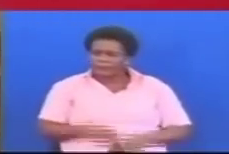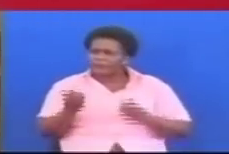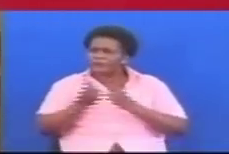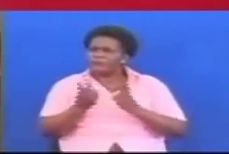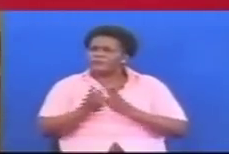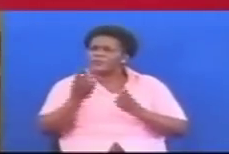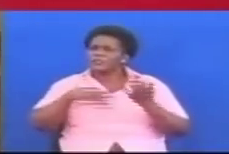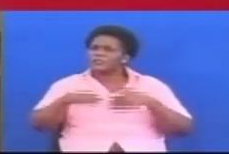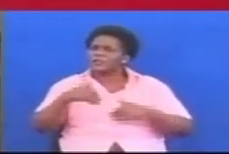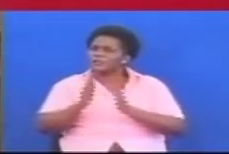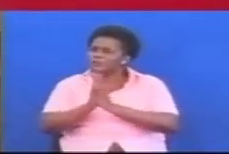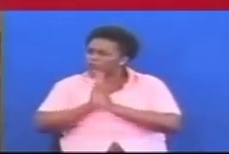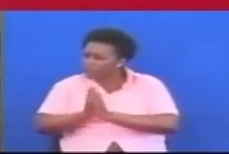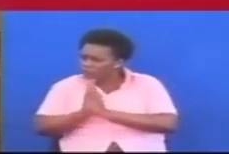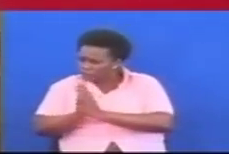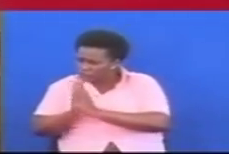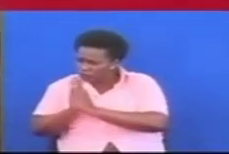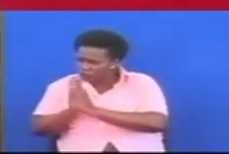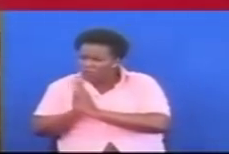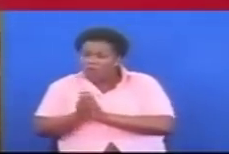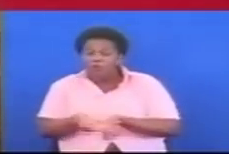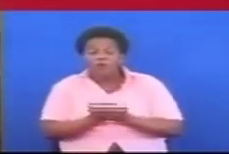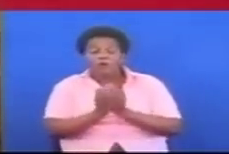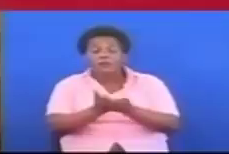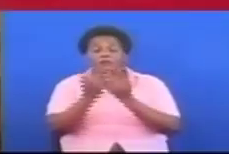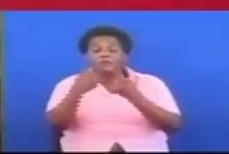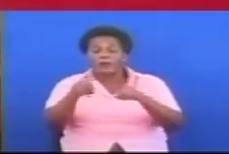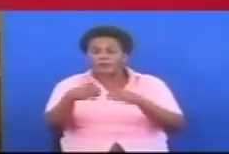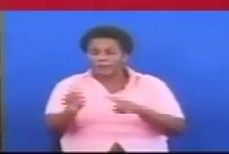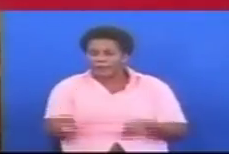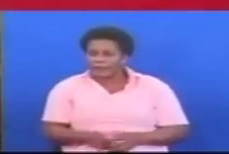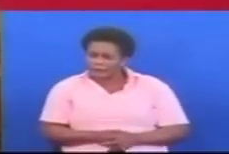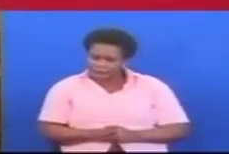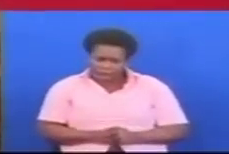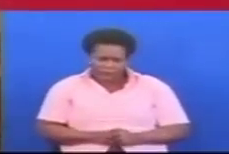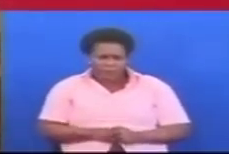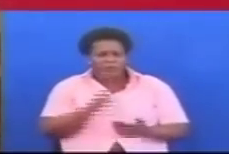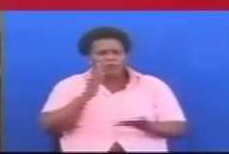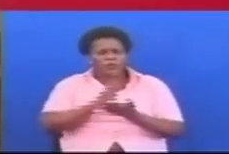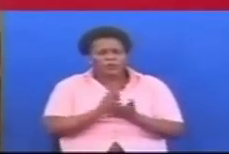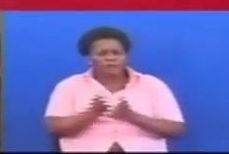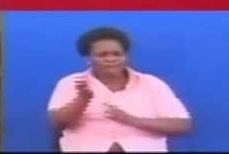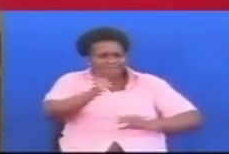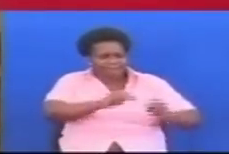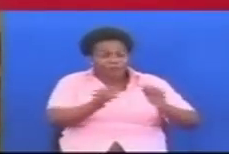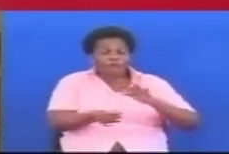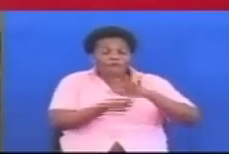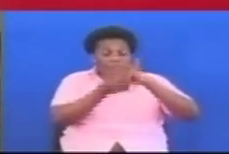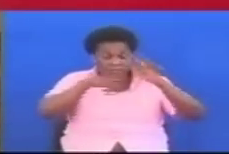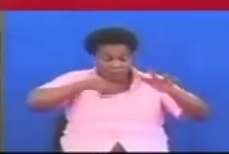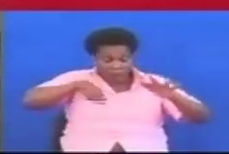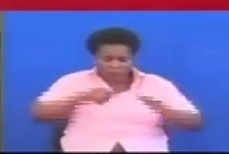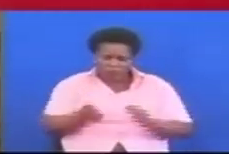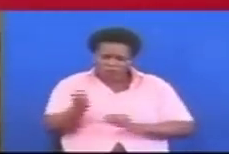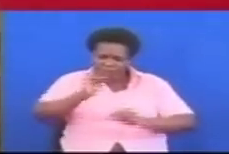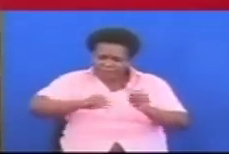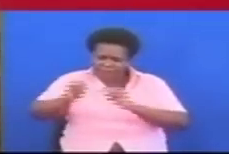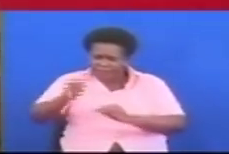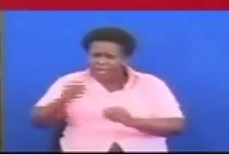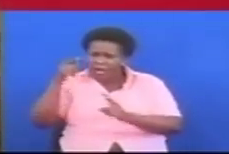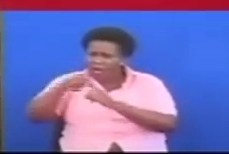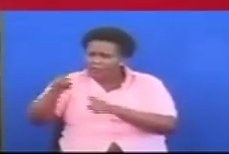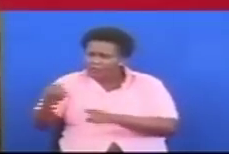hii kuwashukuru washirika mbalimbali wa maendeleo ambao wametoa michango yao kwa namna moja au nyingine katika kuendeleza sekta ya